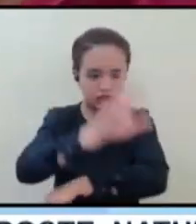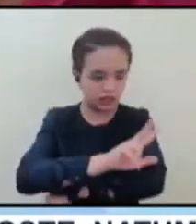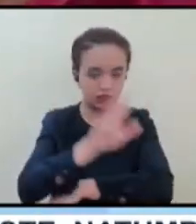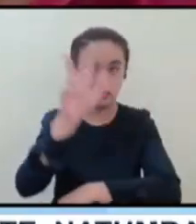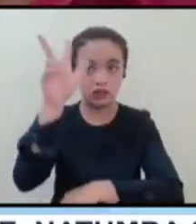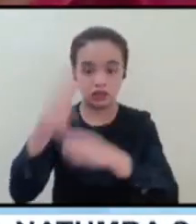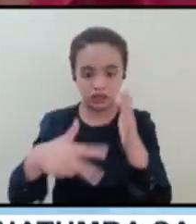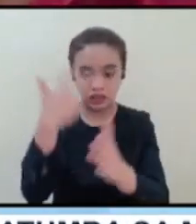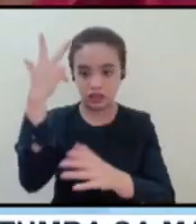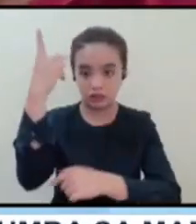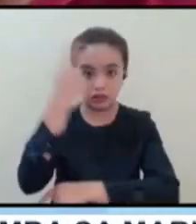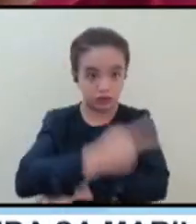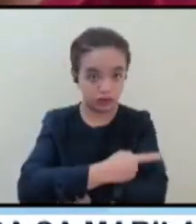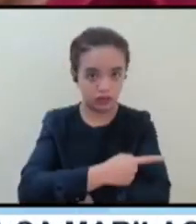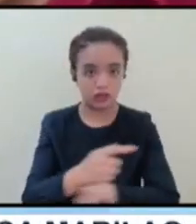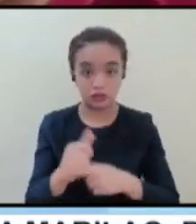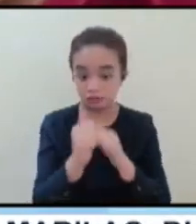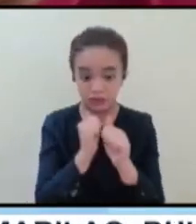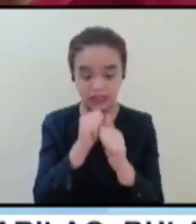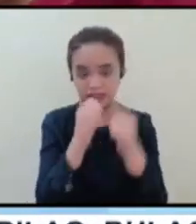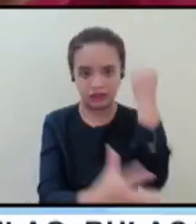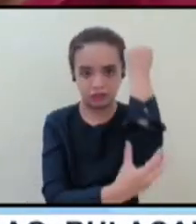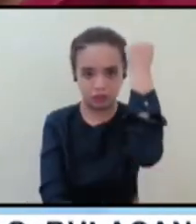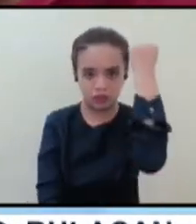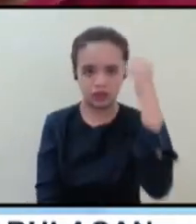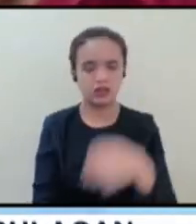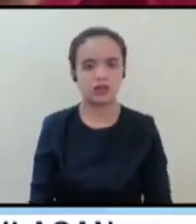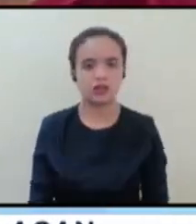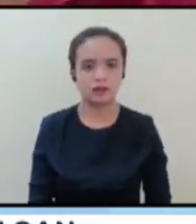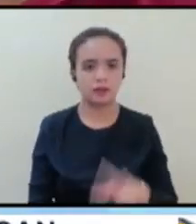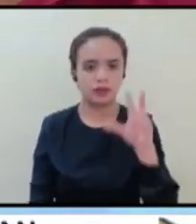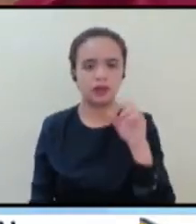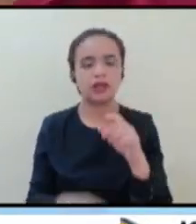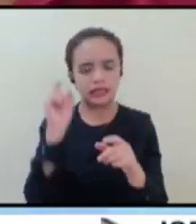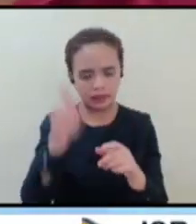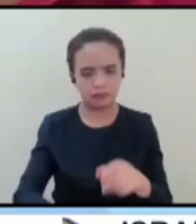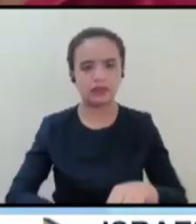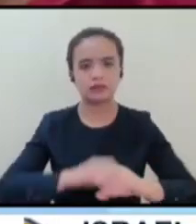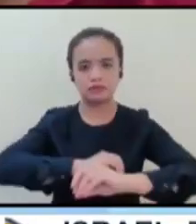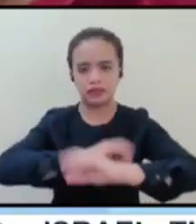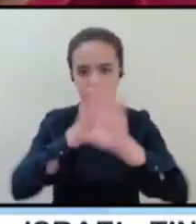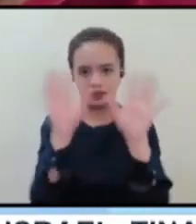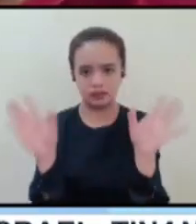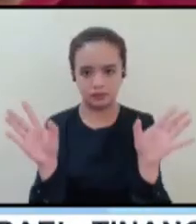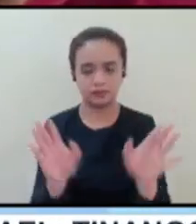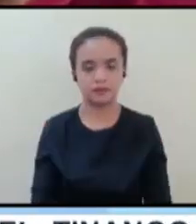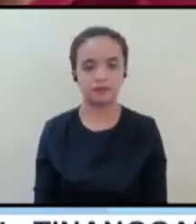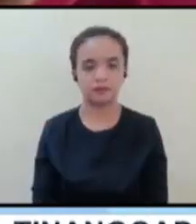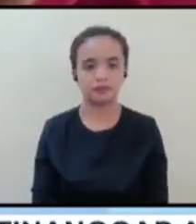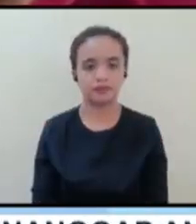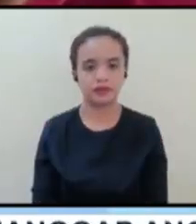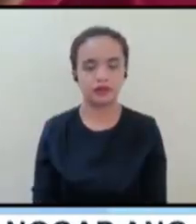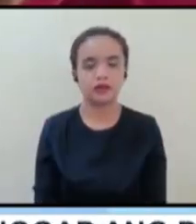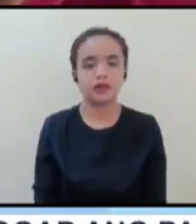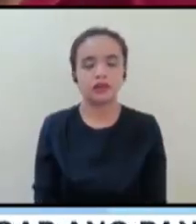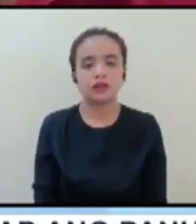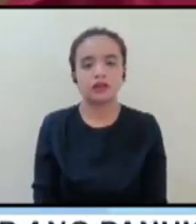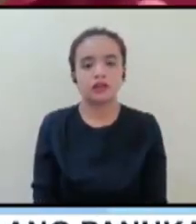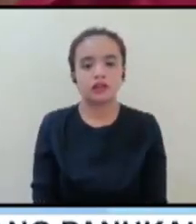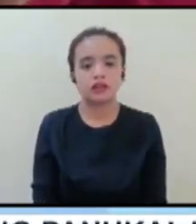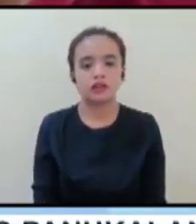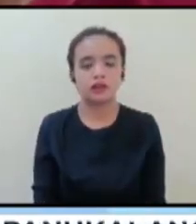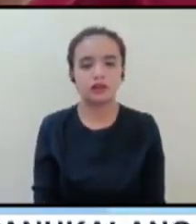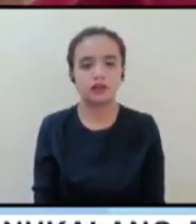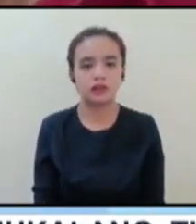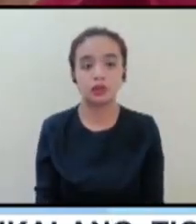ka na mahirap. Yun ang isang importante yung dapat malinaw. At importante din, ihiwalay natin yung basta,